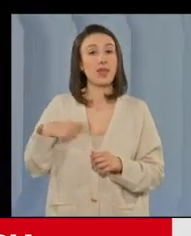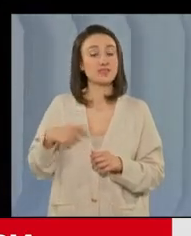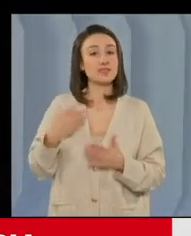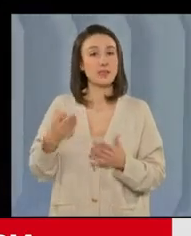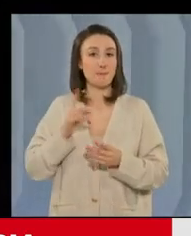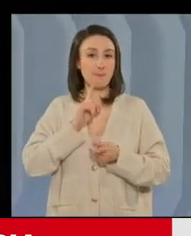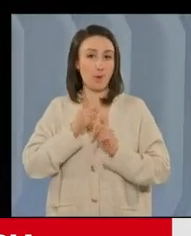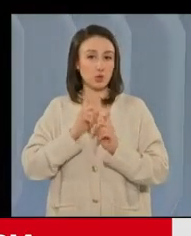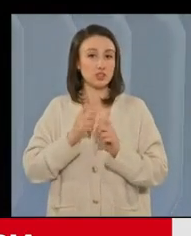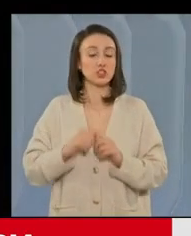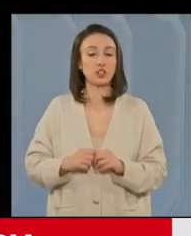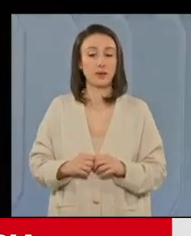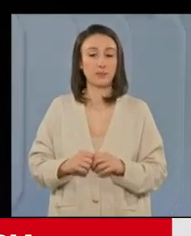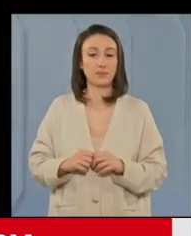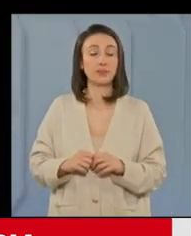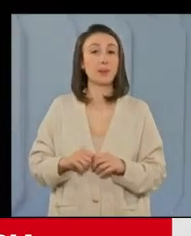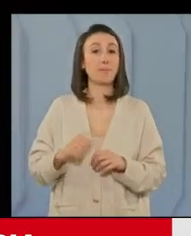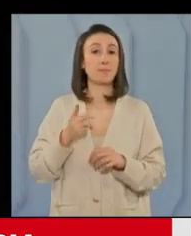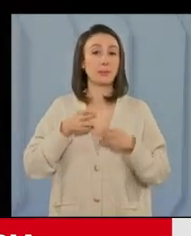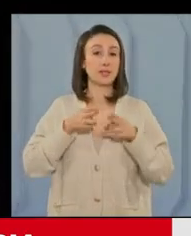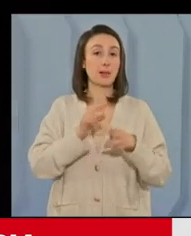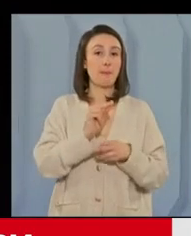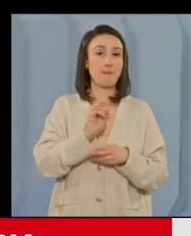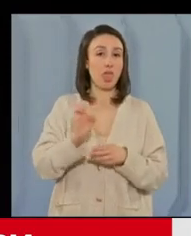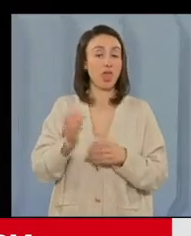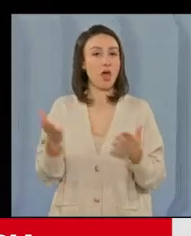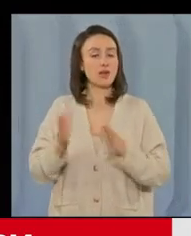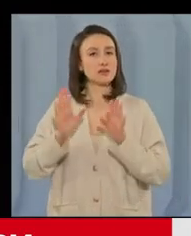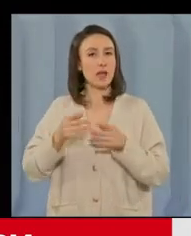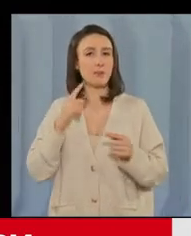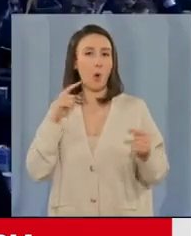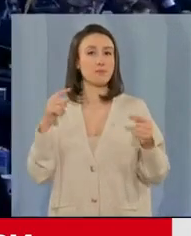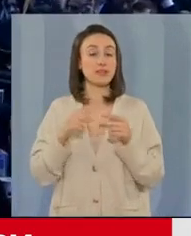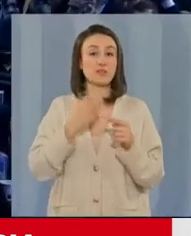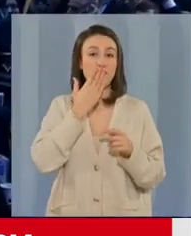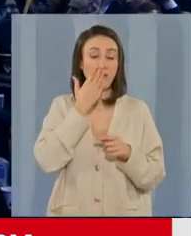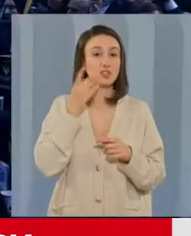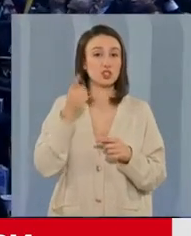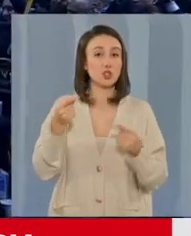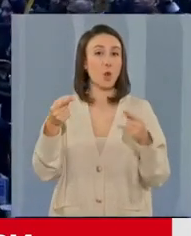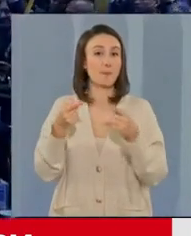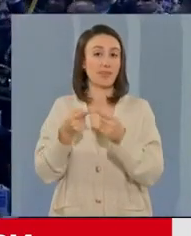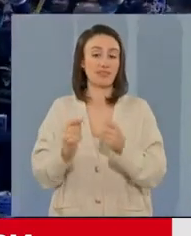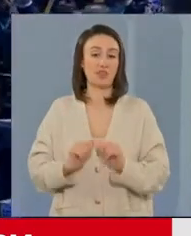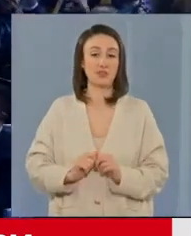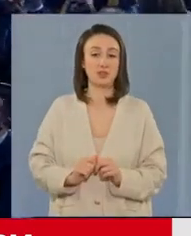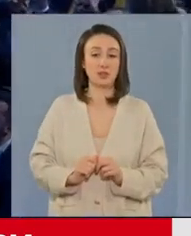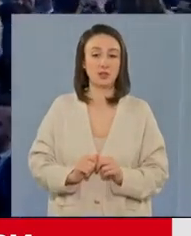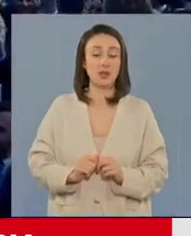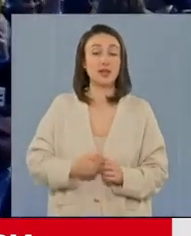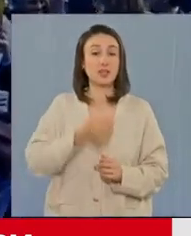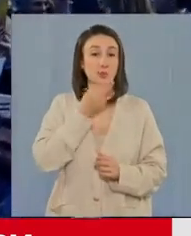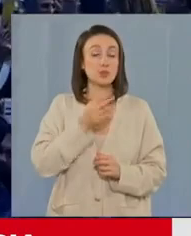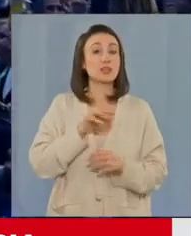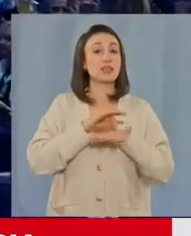Există politicieni de primă linie în PPE care să aibă vreo obiecții față de acest obiectiv. Reacția liderului PMP